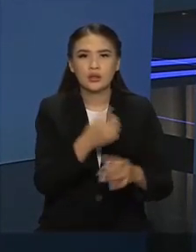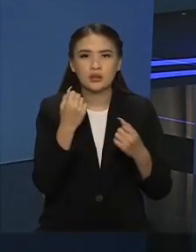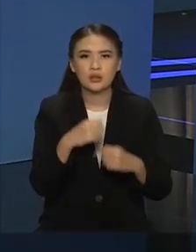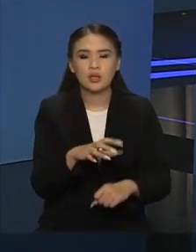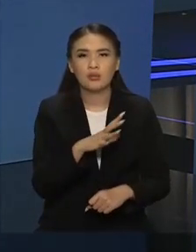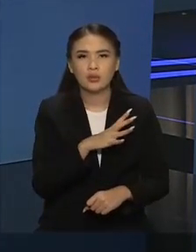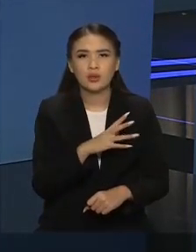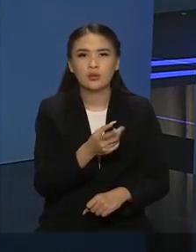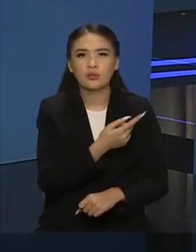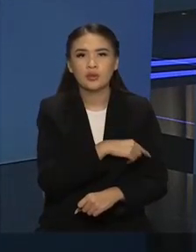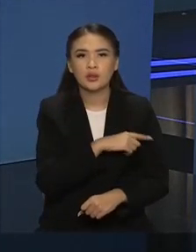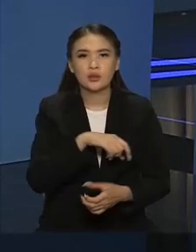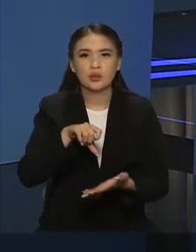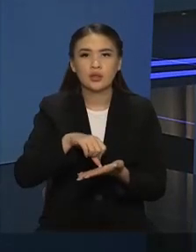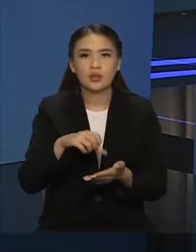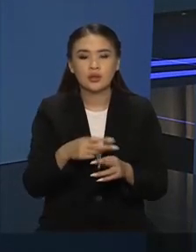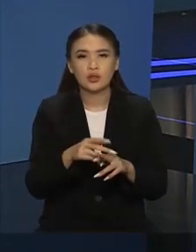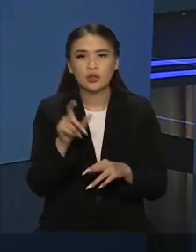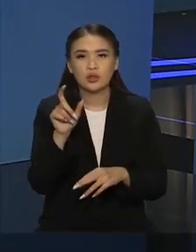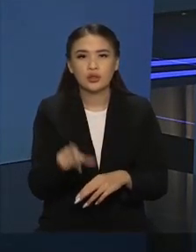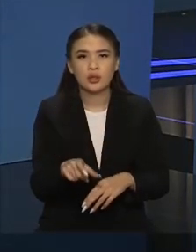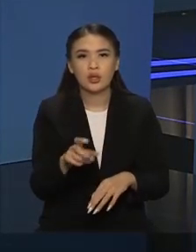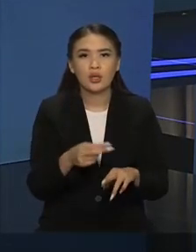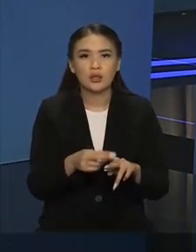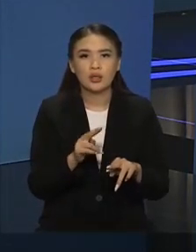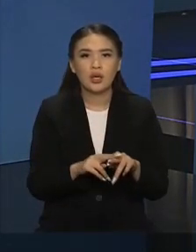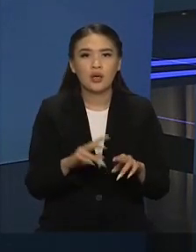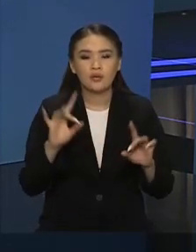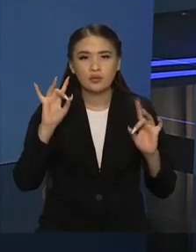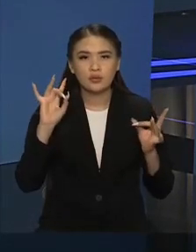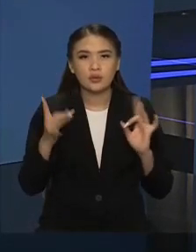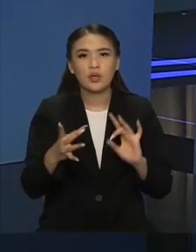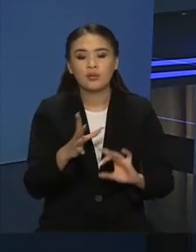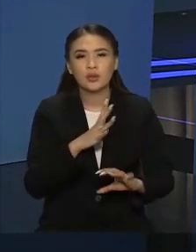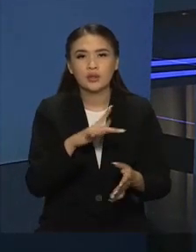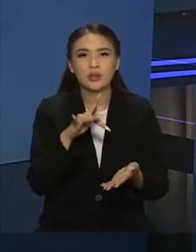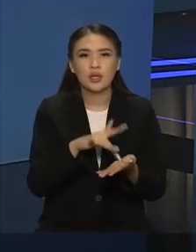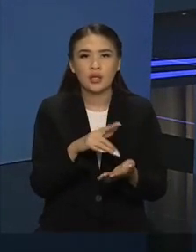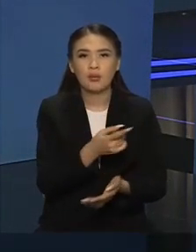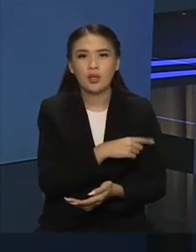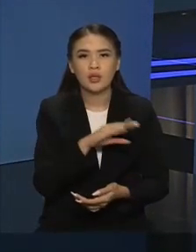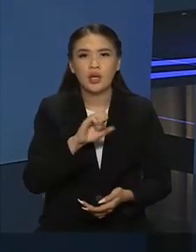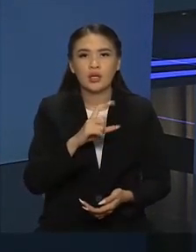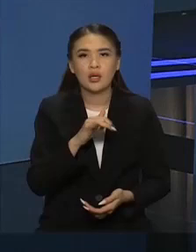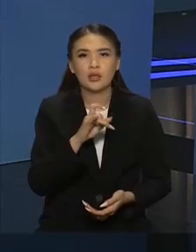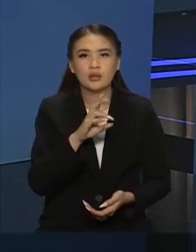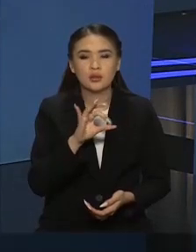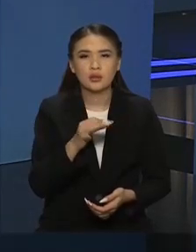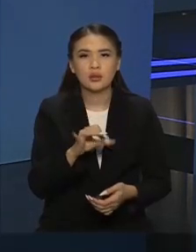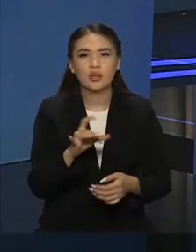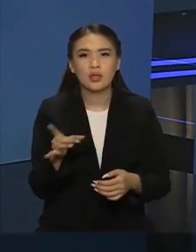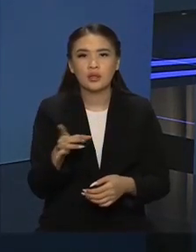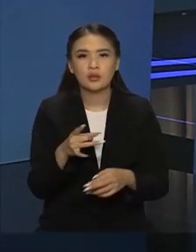месте. Шокирующий инцидент, который сегодня обсуждает вся страна, произошел в центральной больнице Талгарского района. Как стало известно,